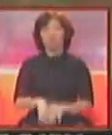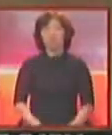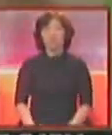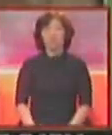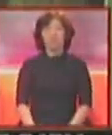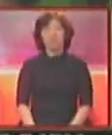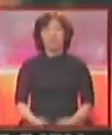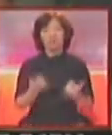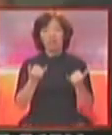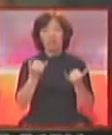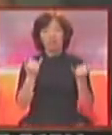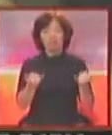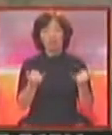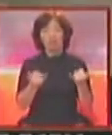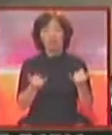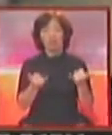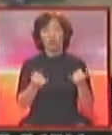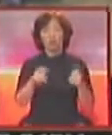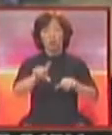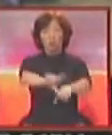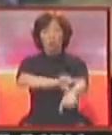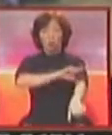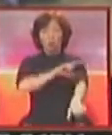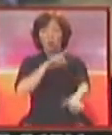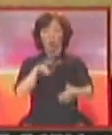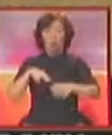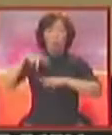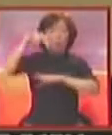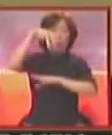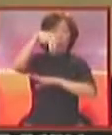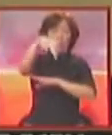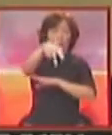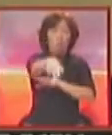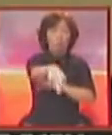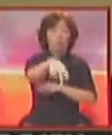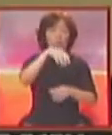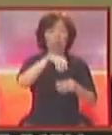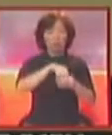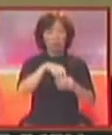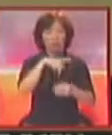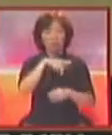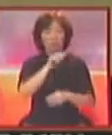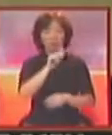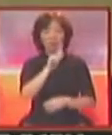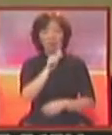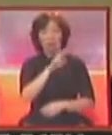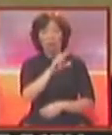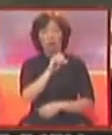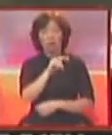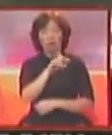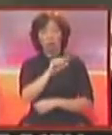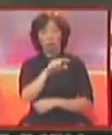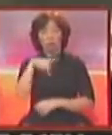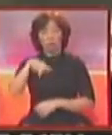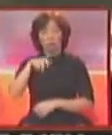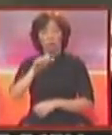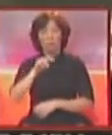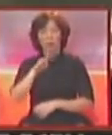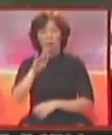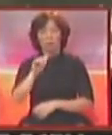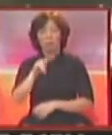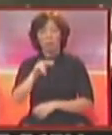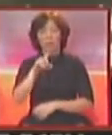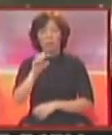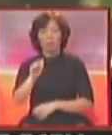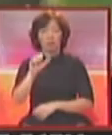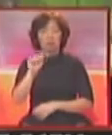Nabasag naman ngayong araw ang record sa long jump sa palarong pambansa. Natalo ng estudyanteng taga Isabela na si Julian Fuentes ang layong